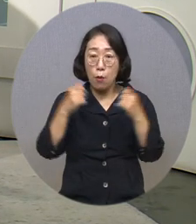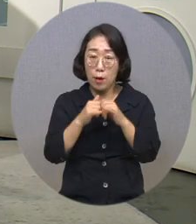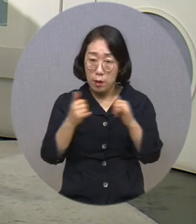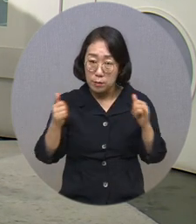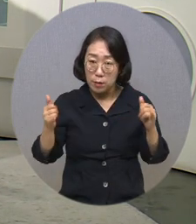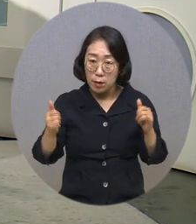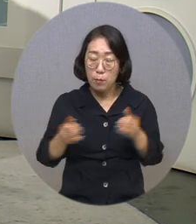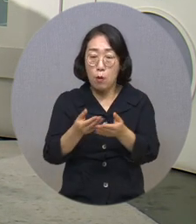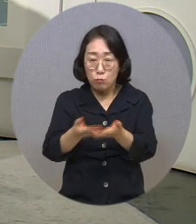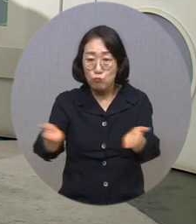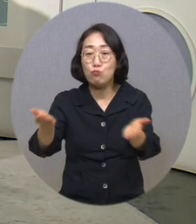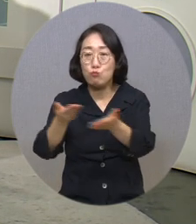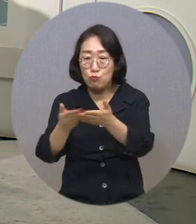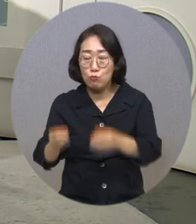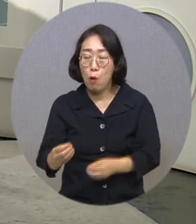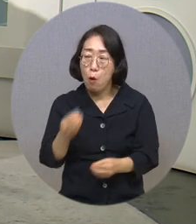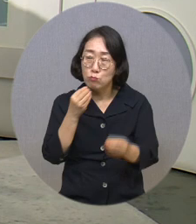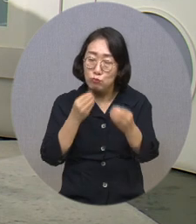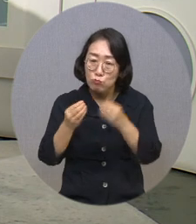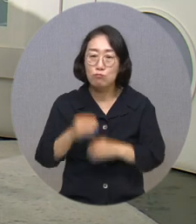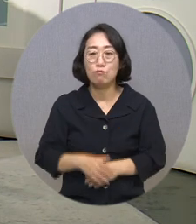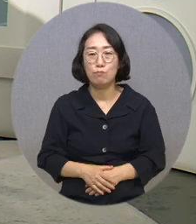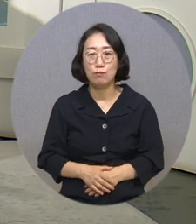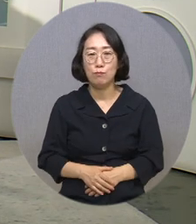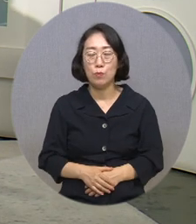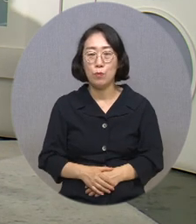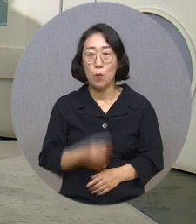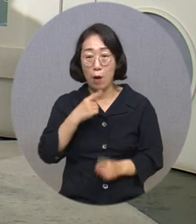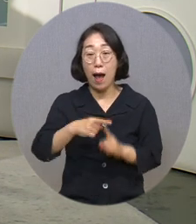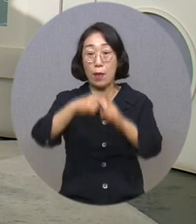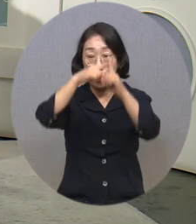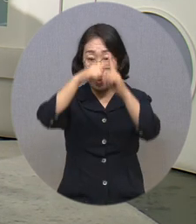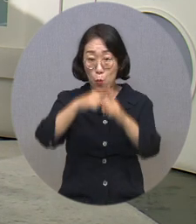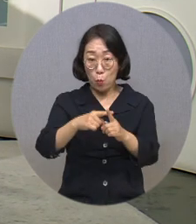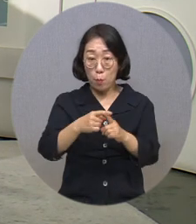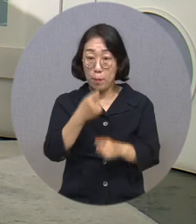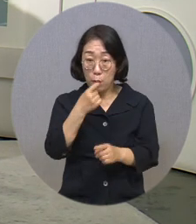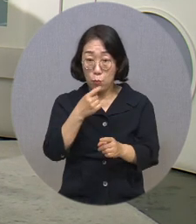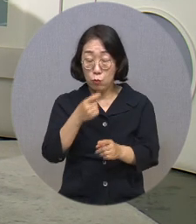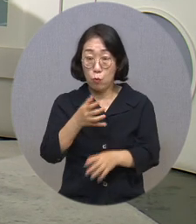하고 간호과는 평상시에 관광객들한테 건강체크도 좀 해주고